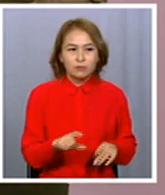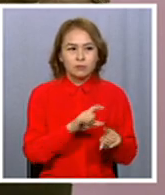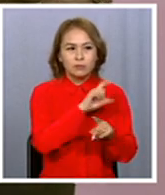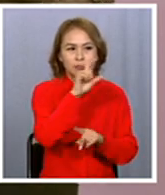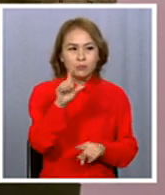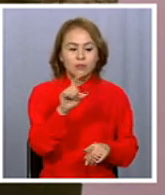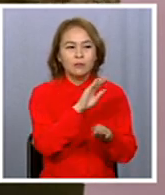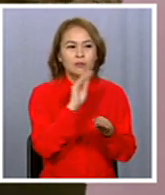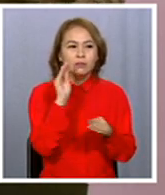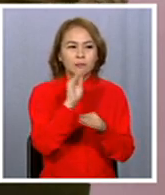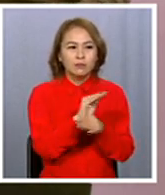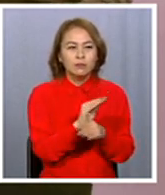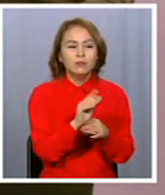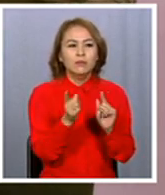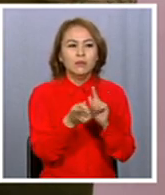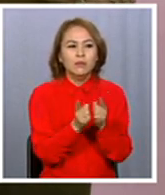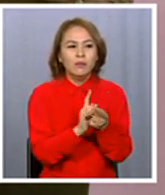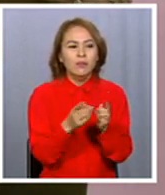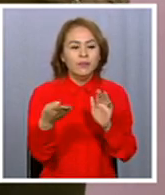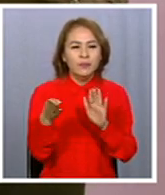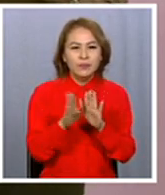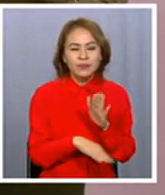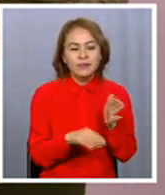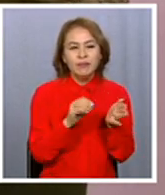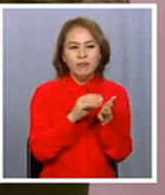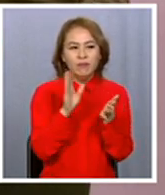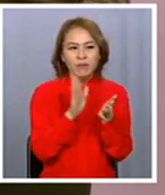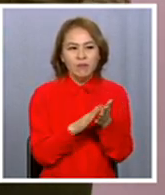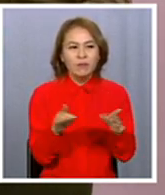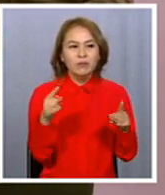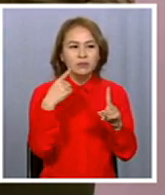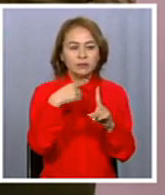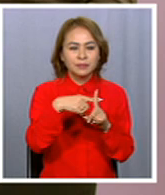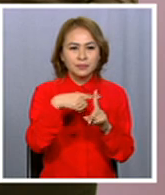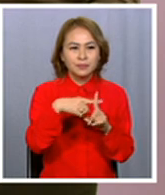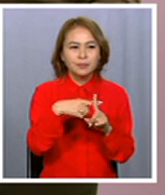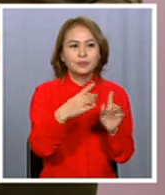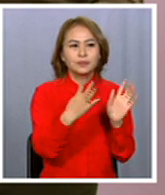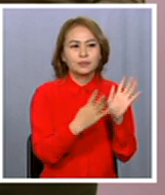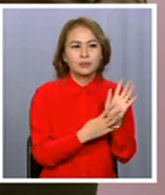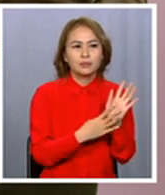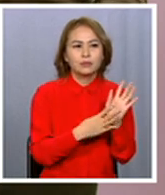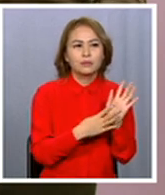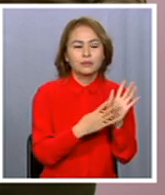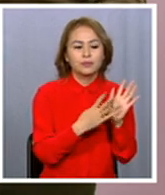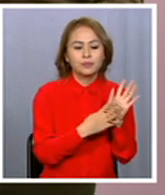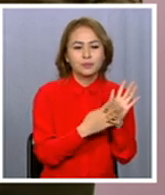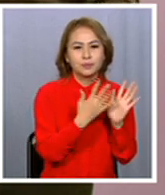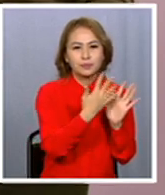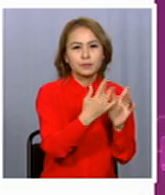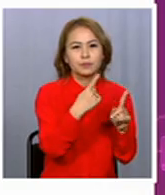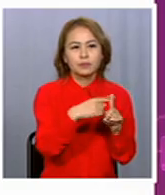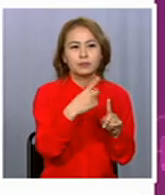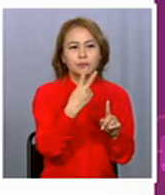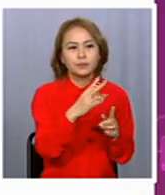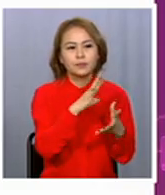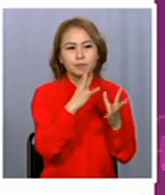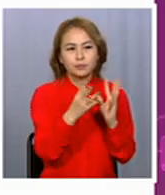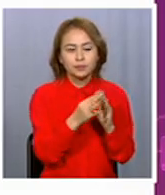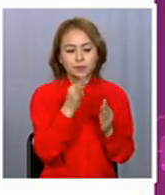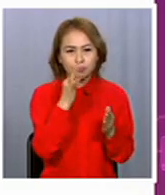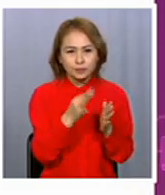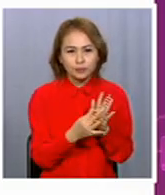астына өзгертпей жазамыз, алымының мәндерін қосамыз. 5 пен 2-нің қосындысы 7-ге тең.